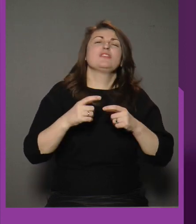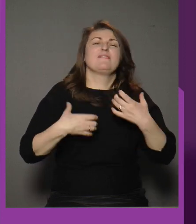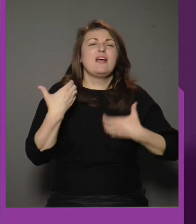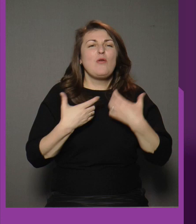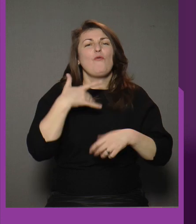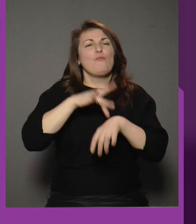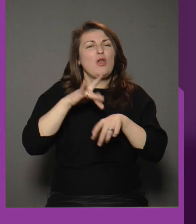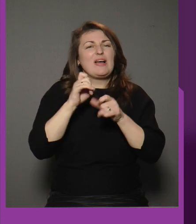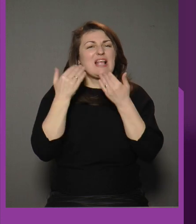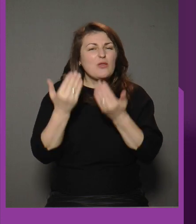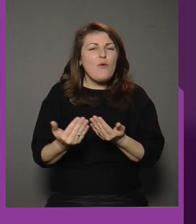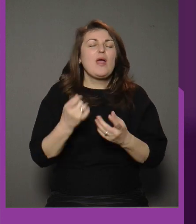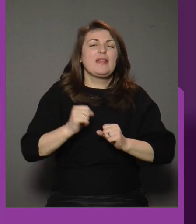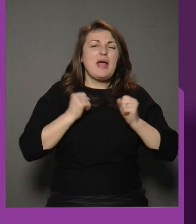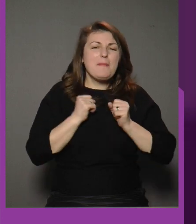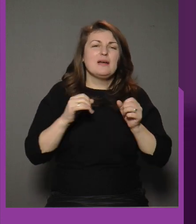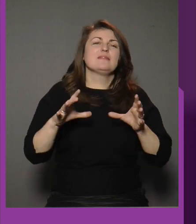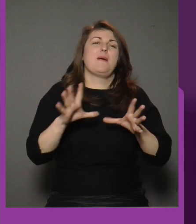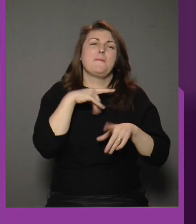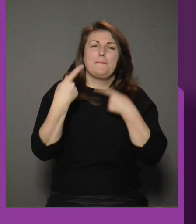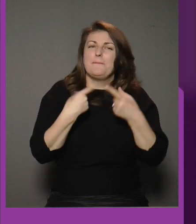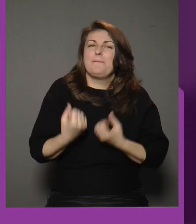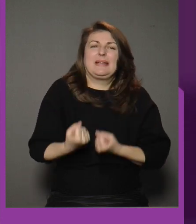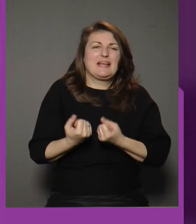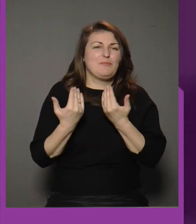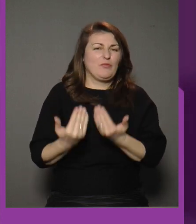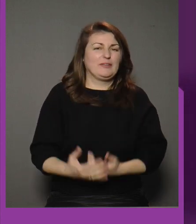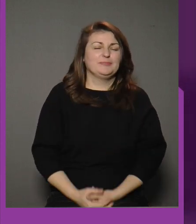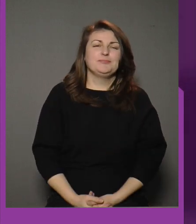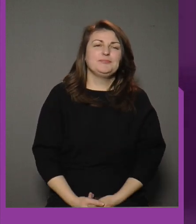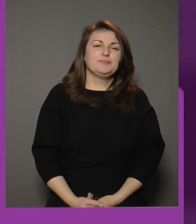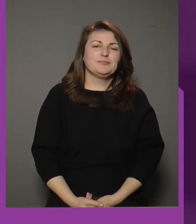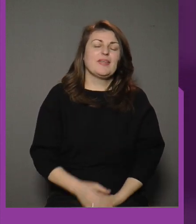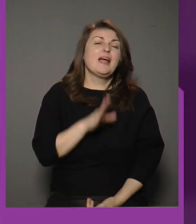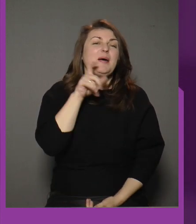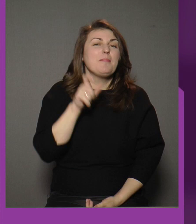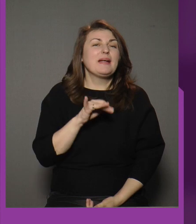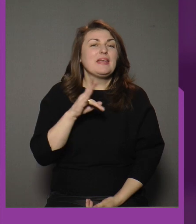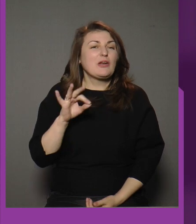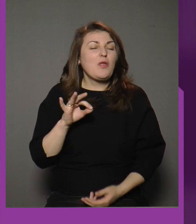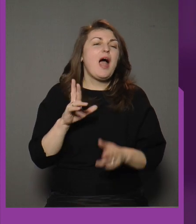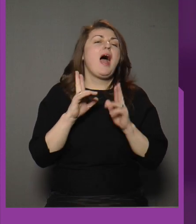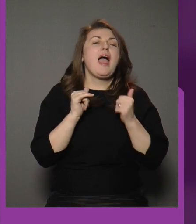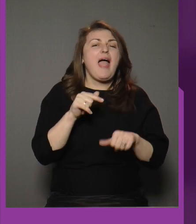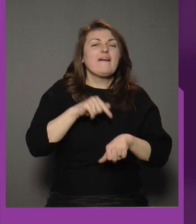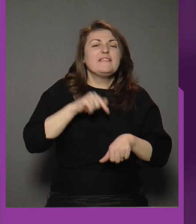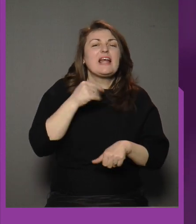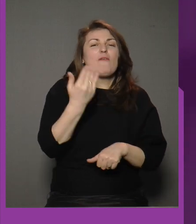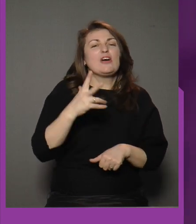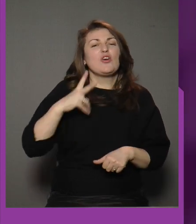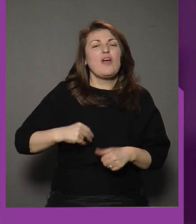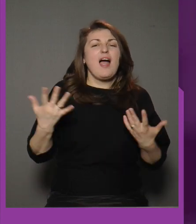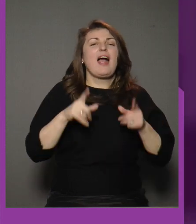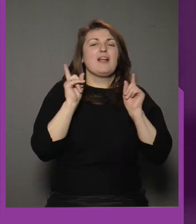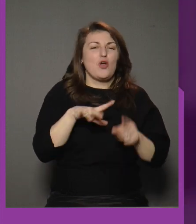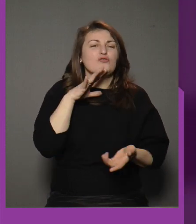нього і намагаюся його підтримувати завжди. Пані Ірина, як відреагувала ваша донька, яка теж